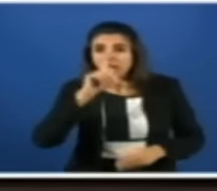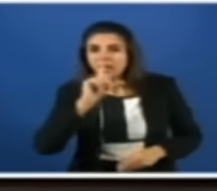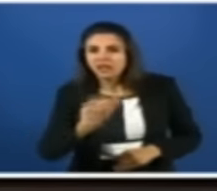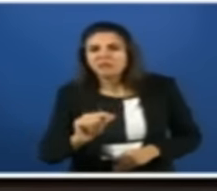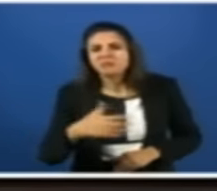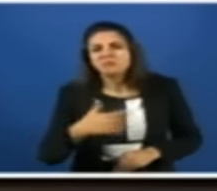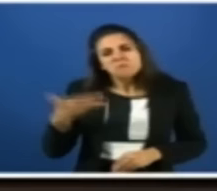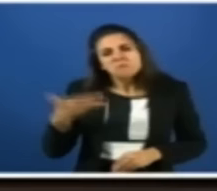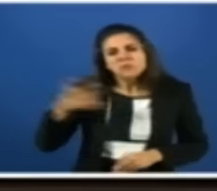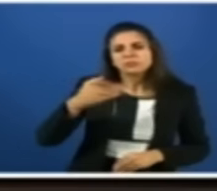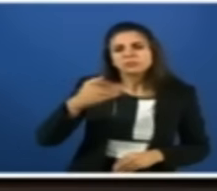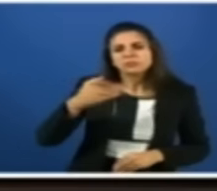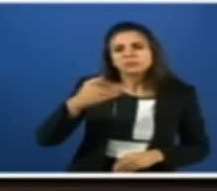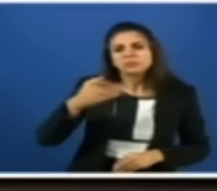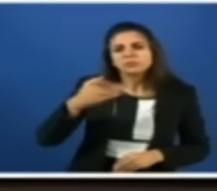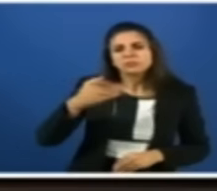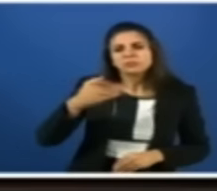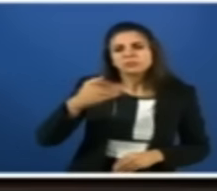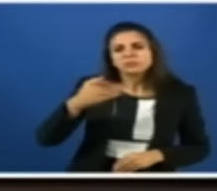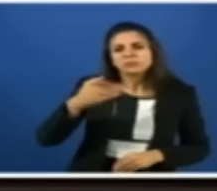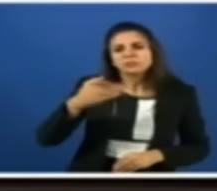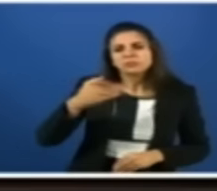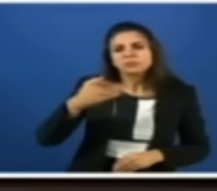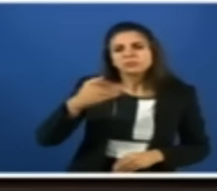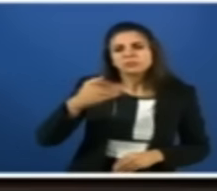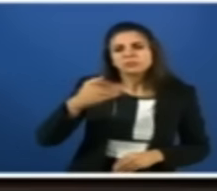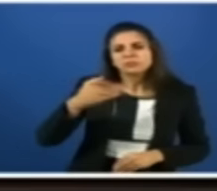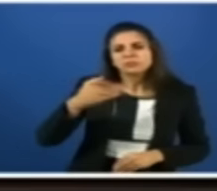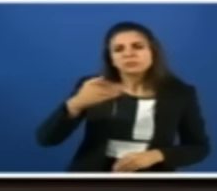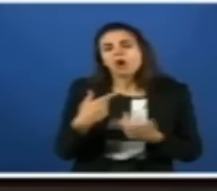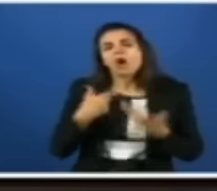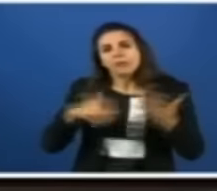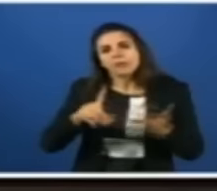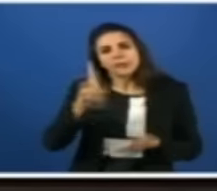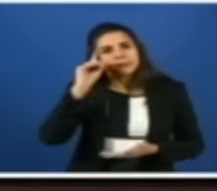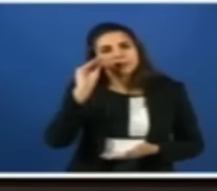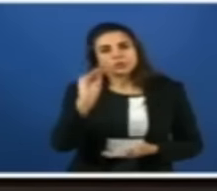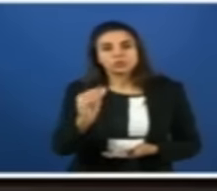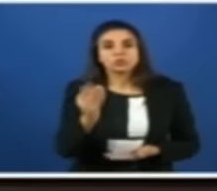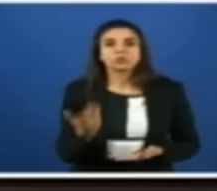bir başka ihanettir. Bunun da bilinmesini istiyorum.